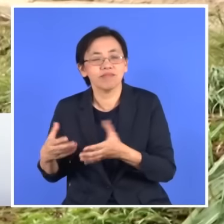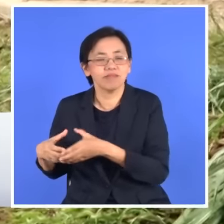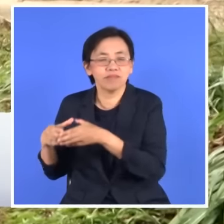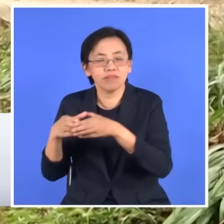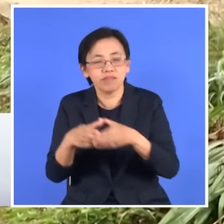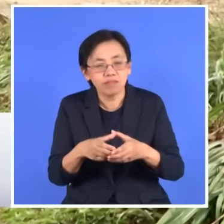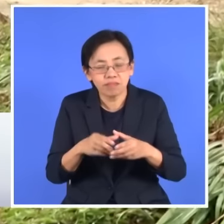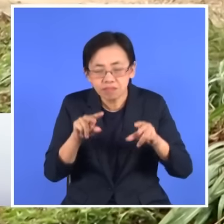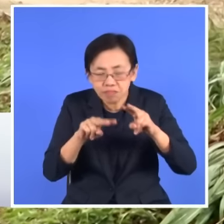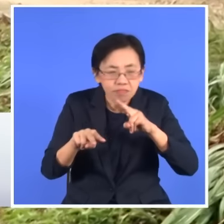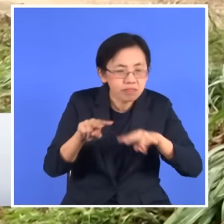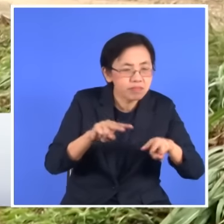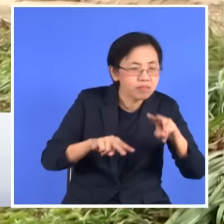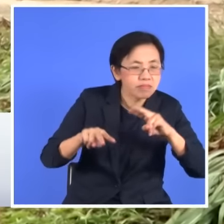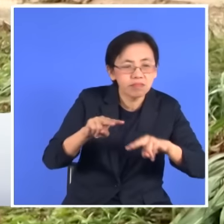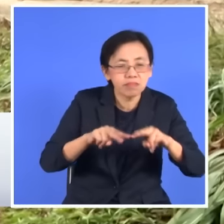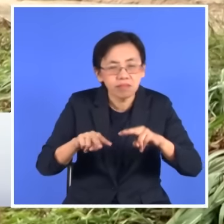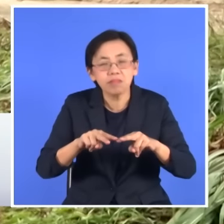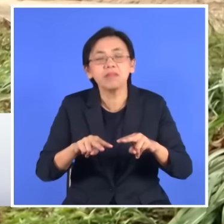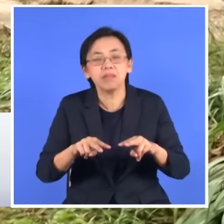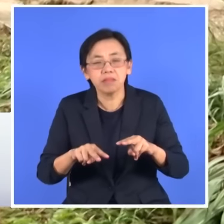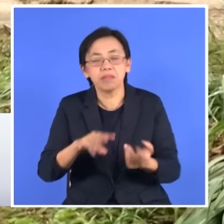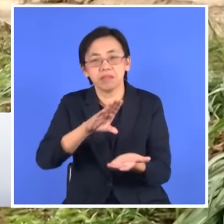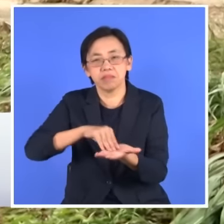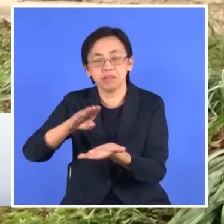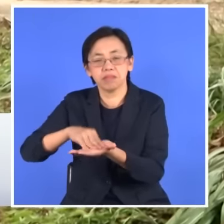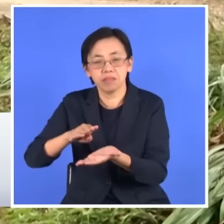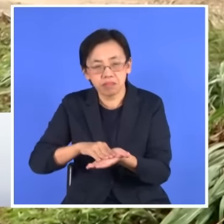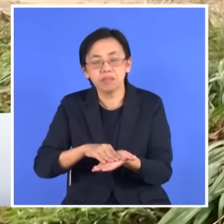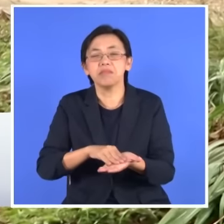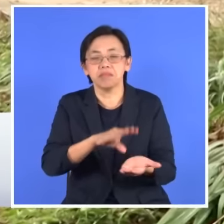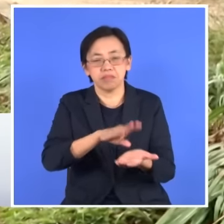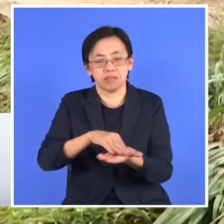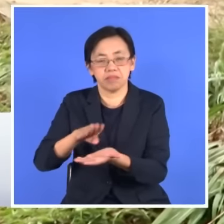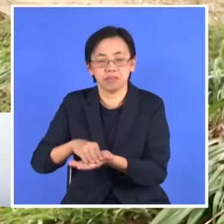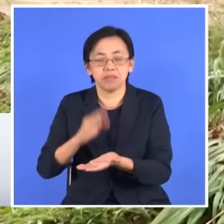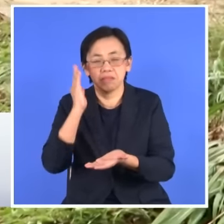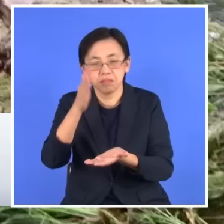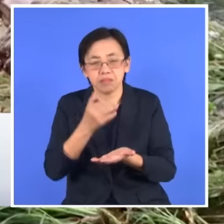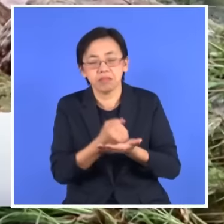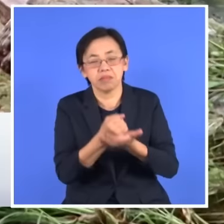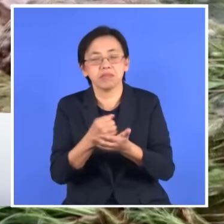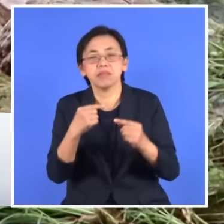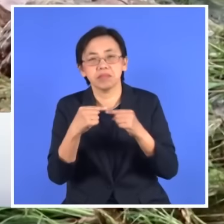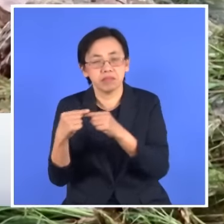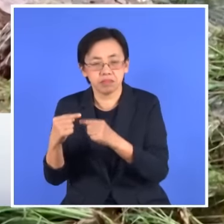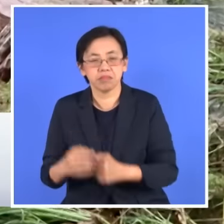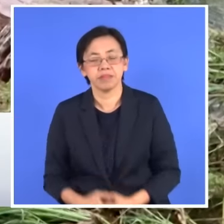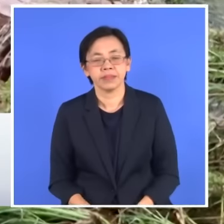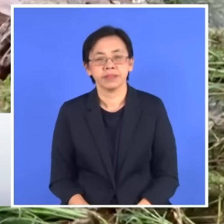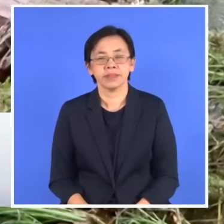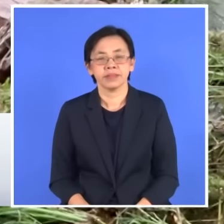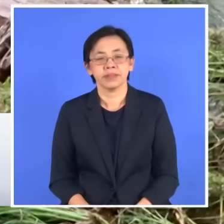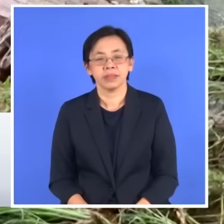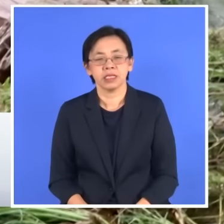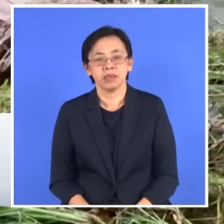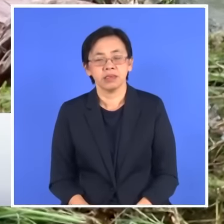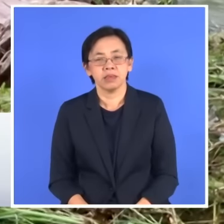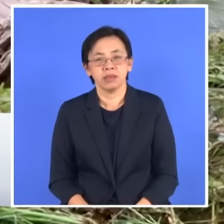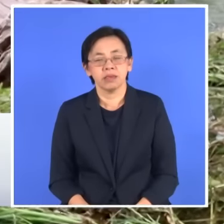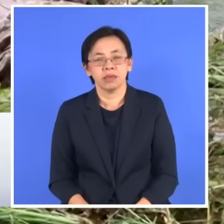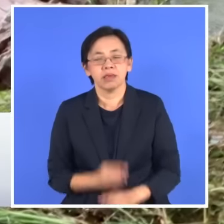ก็ได้ไปขึ้นบัญชีคือหมายความว่าไปจดเอาข้อมูลไว้จะให้การช่วยเหลือเยียวยากันต่อไปเบื้องต้นเขาบอกว่าตามหลักเกณฑ์เนี่ยนะ